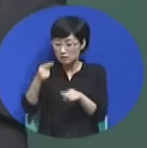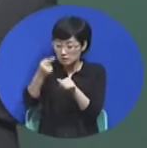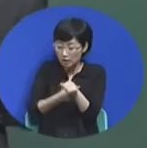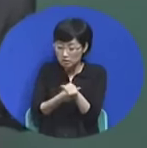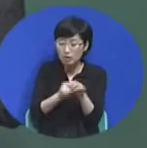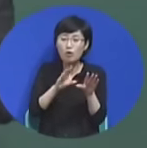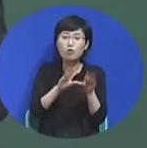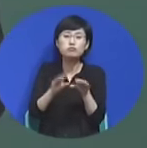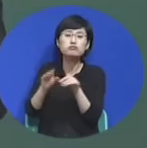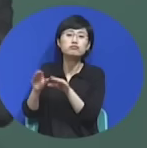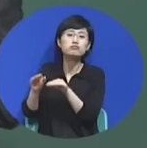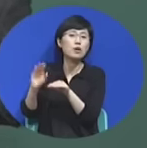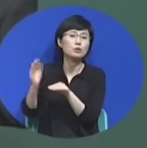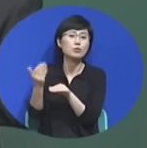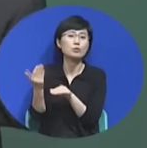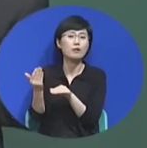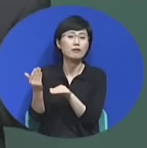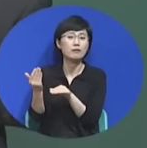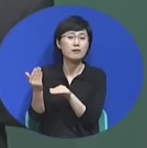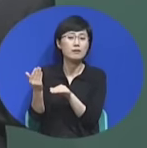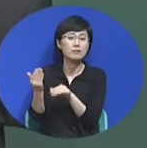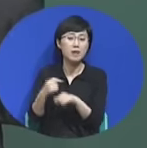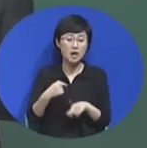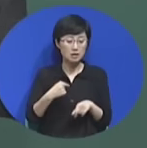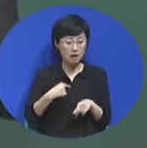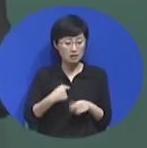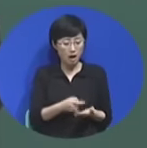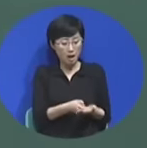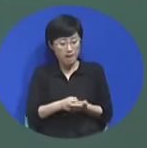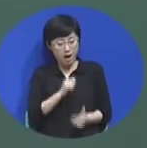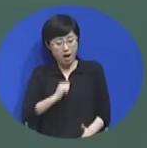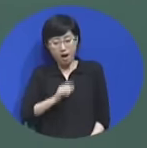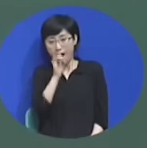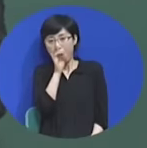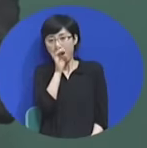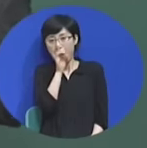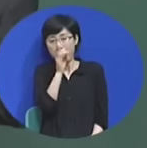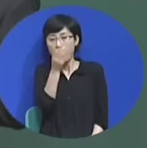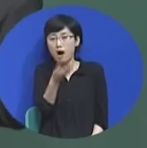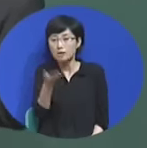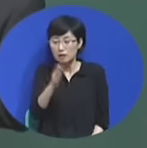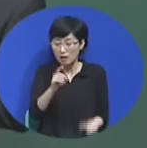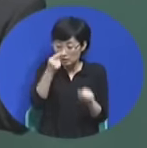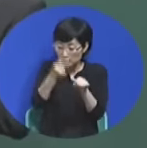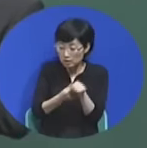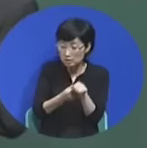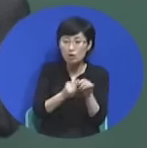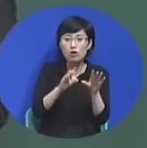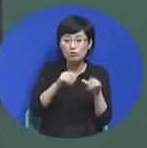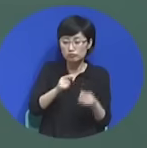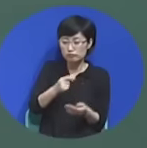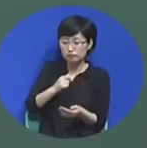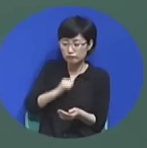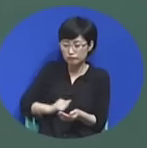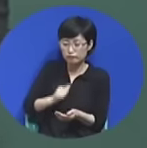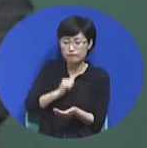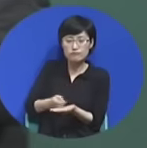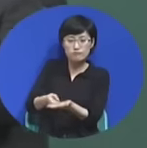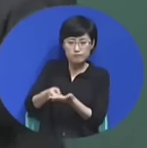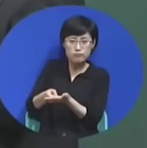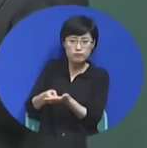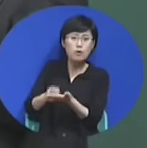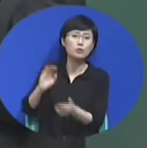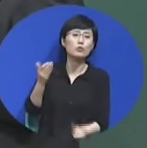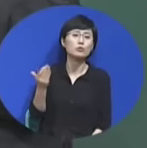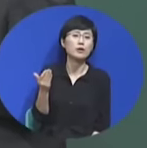내 안에서 그 온유가 나온다니까요. 但是我里面却出来这样的温柔. 나는 절제할 수도 없는 인생이에요. 我是不可能节制的人生. 근데 하나님은 내 안에서 절제가 나오게 만들어지는 거예요.